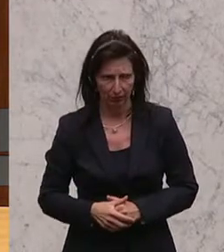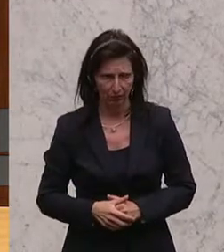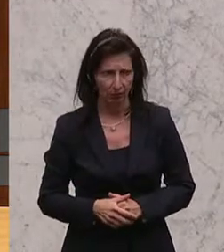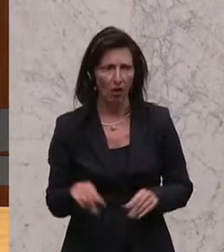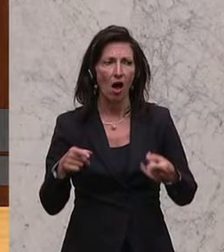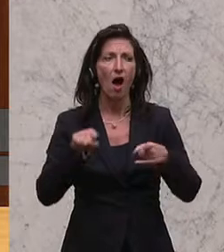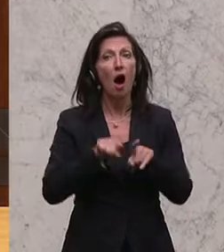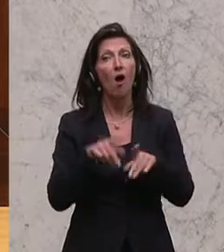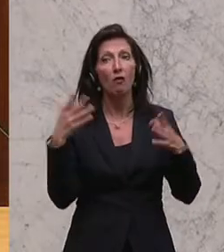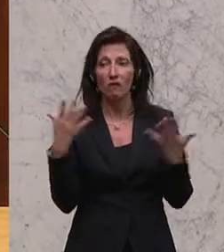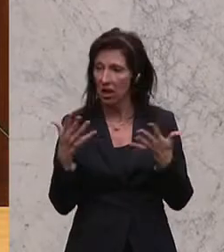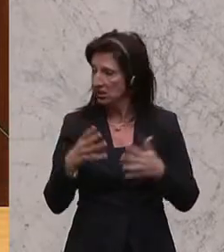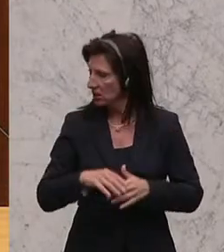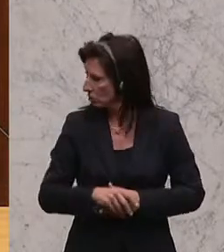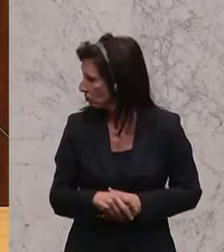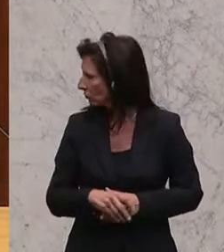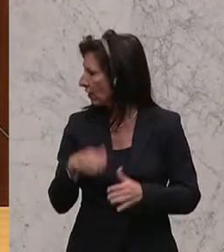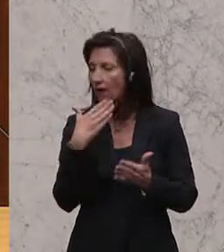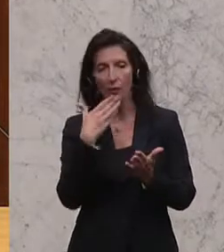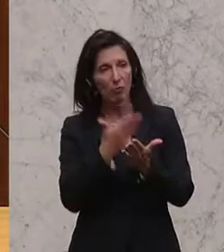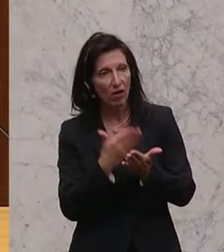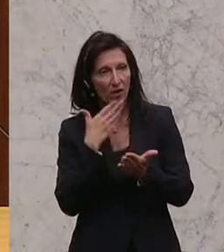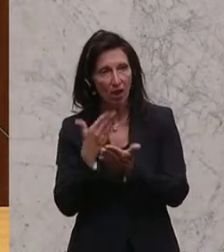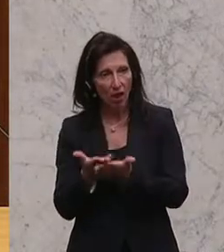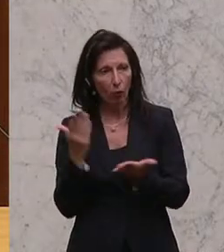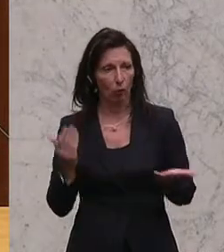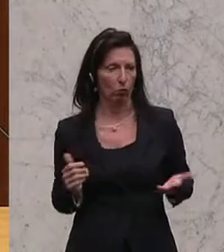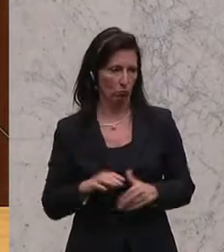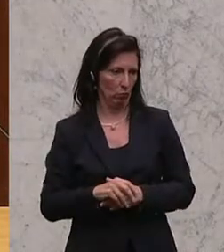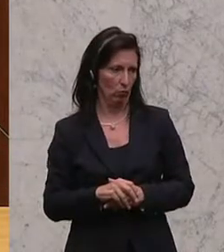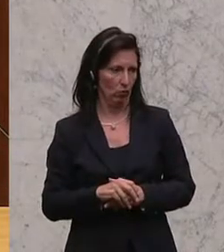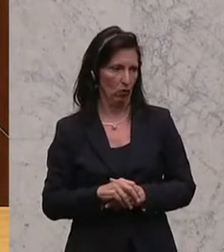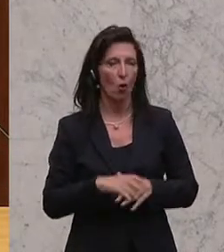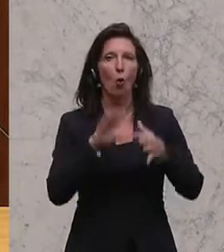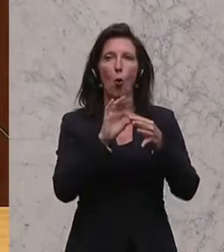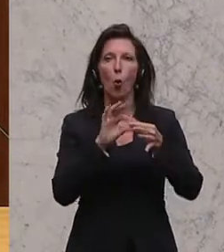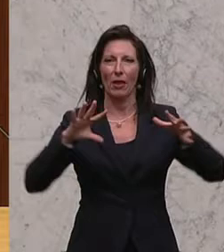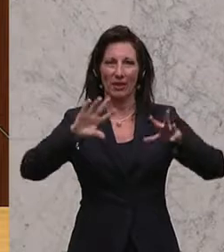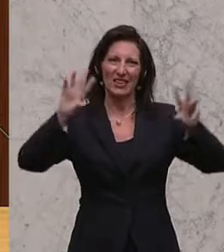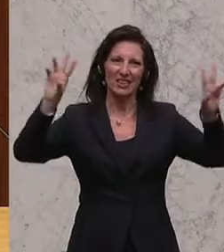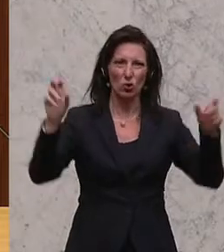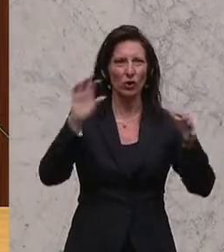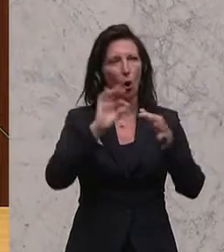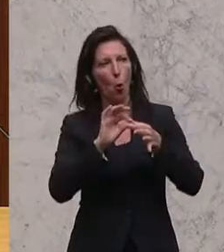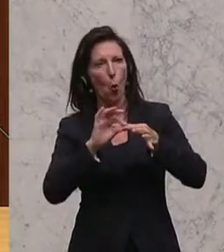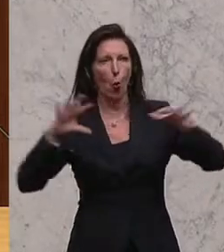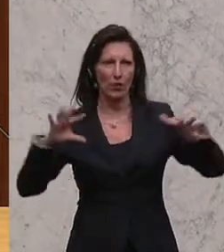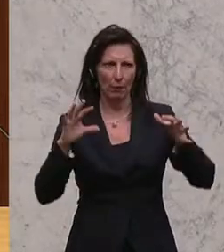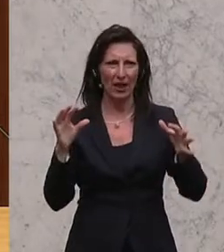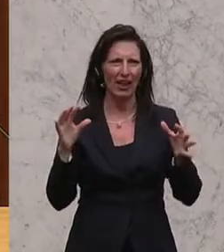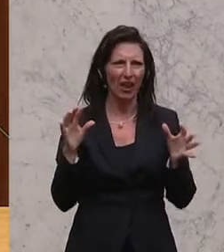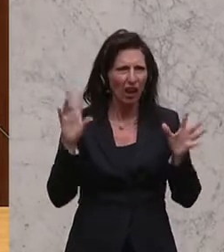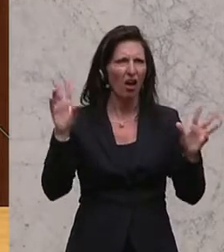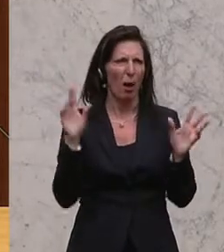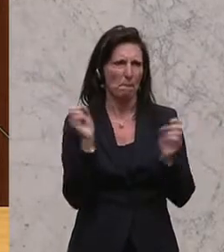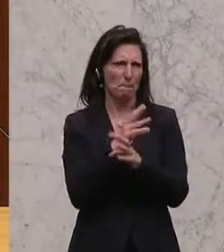Und auch über die Empfehlungen unabhängiger oder sogenannter unabhängiger Medien diskutiere ich nicht.